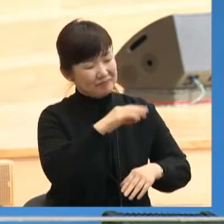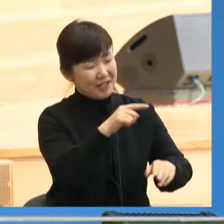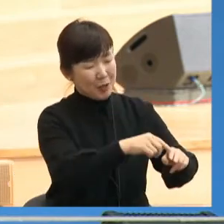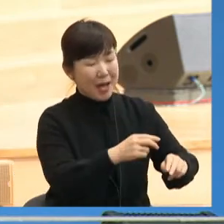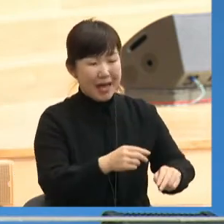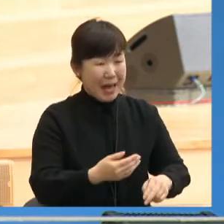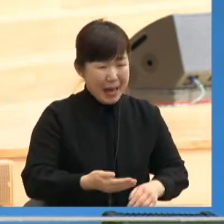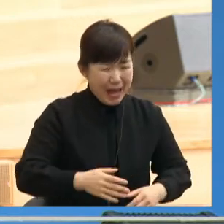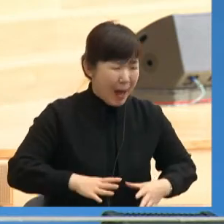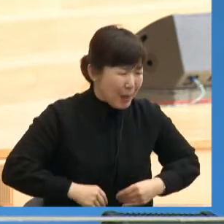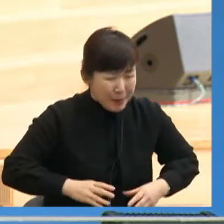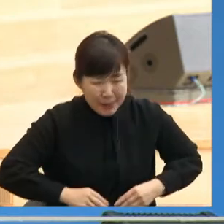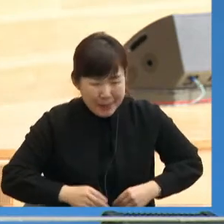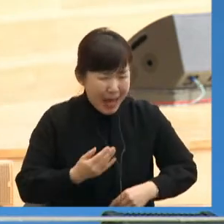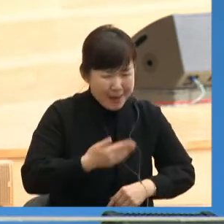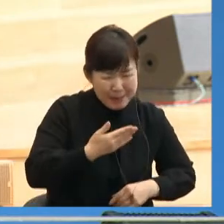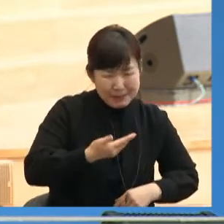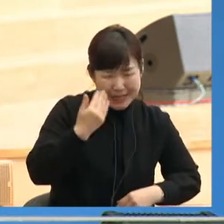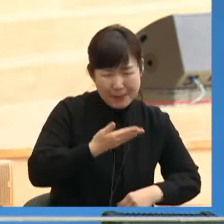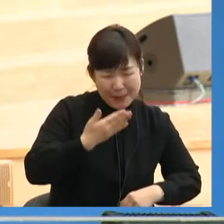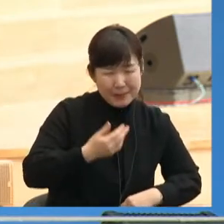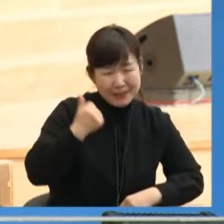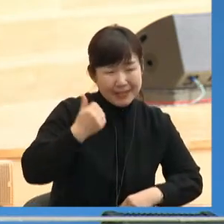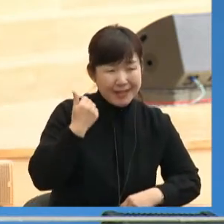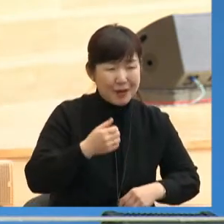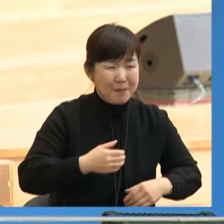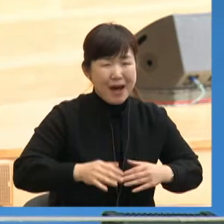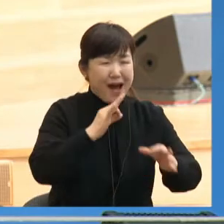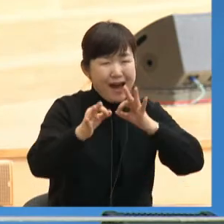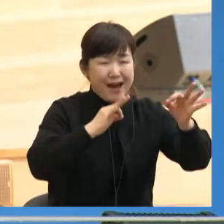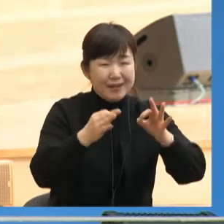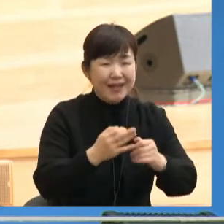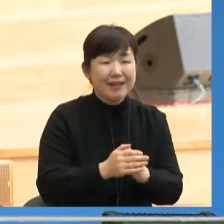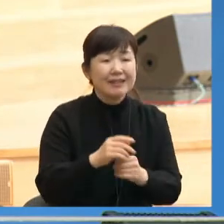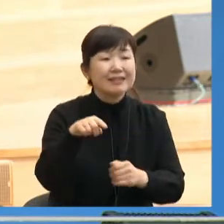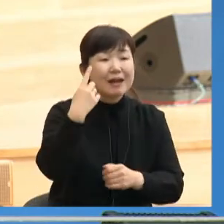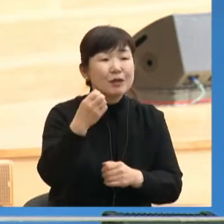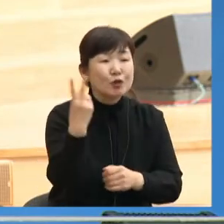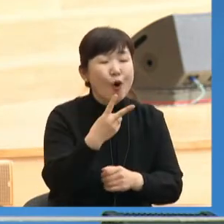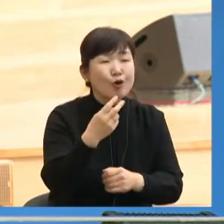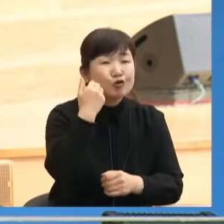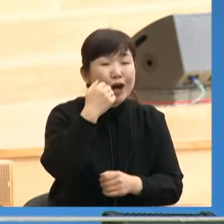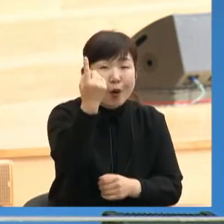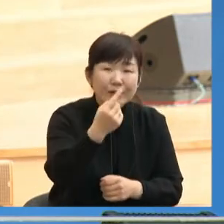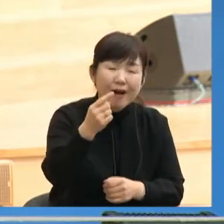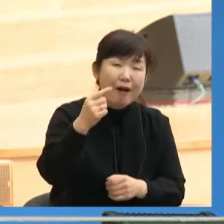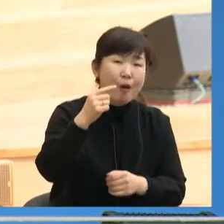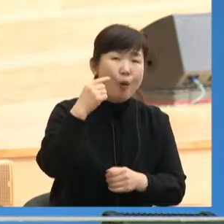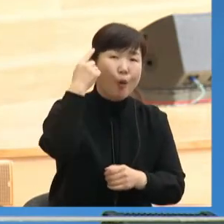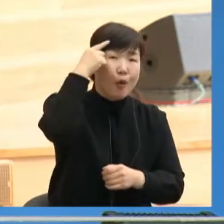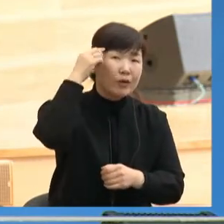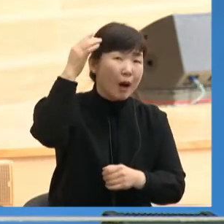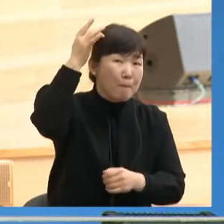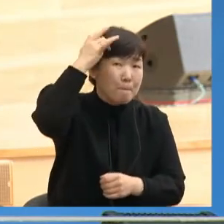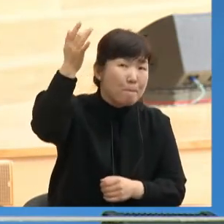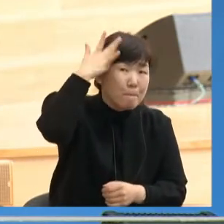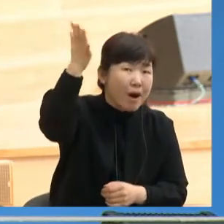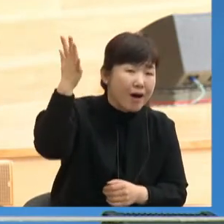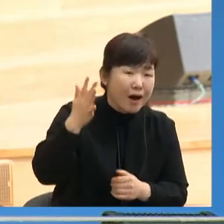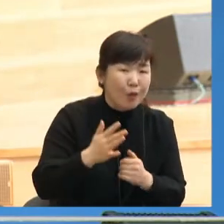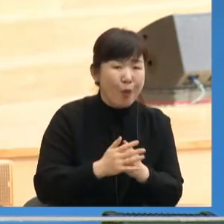빨리 먹자고 아 배고프다고 막 이렇게 소리를 칩니다. 그리고 또 한 사람이 들어오는데 머리가 빛나고 이 배가 벨록